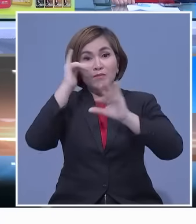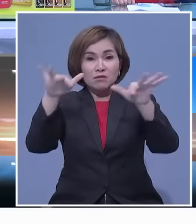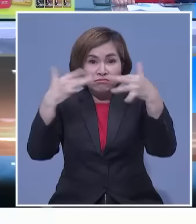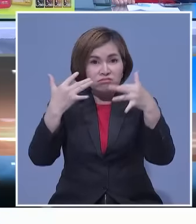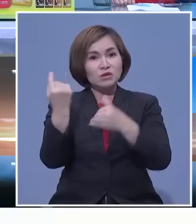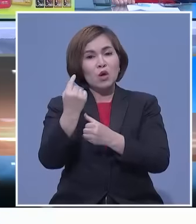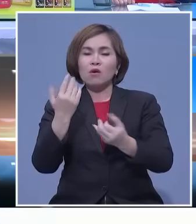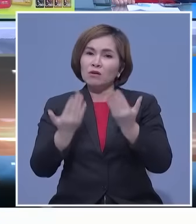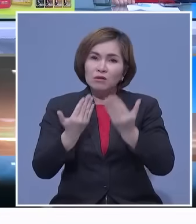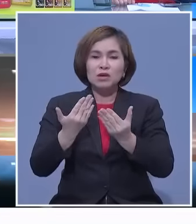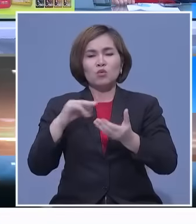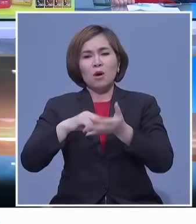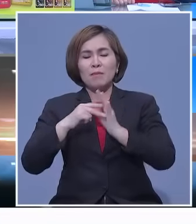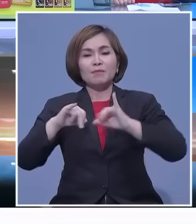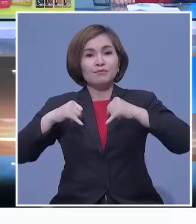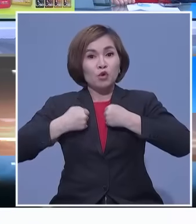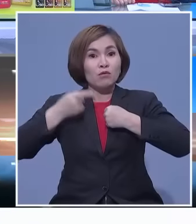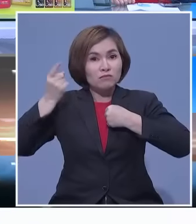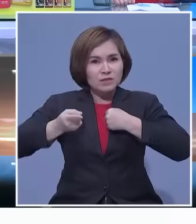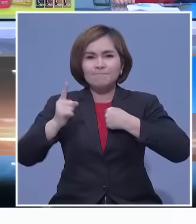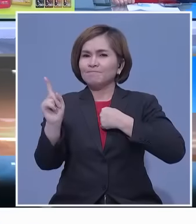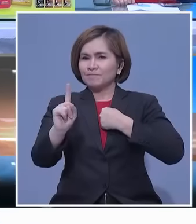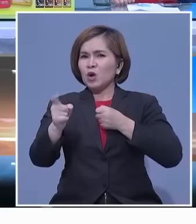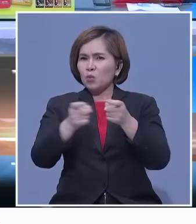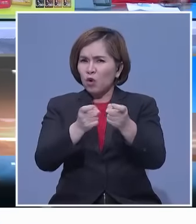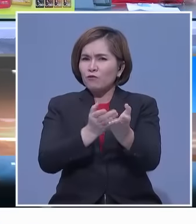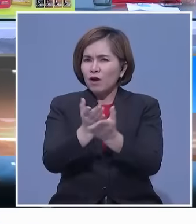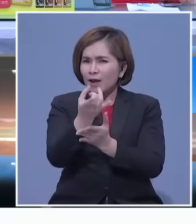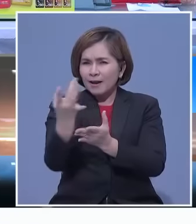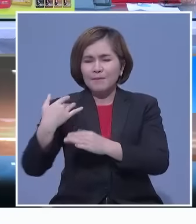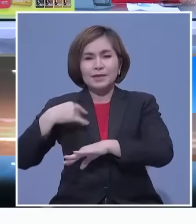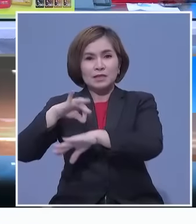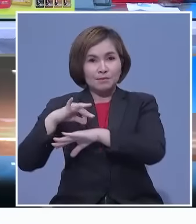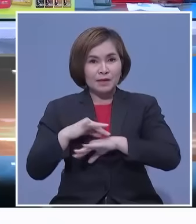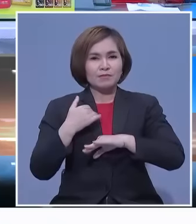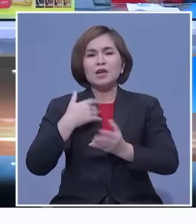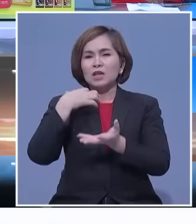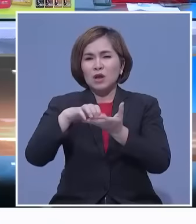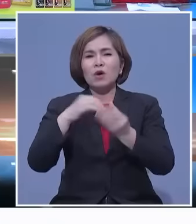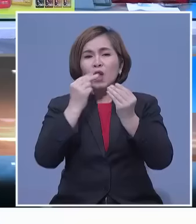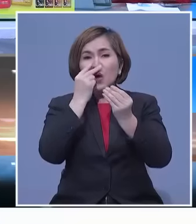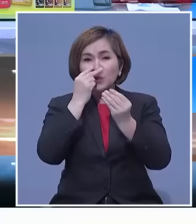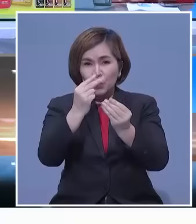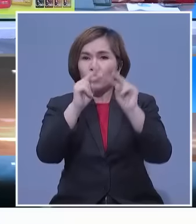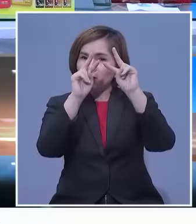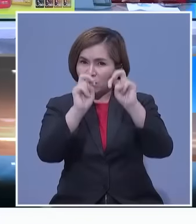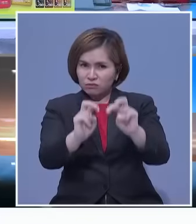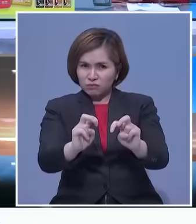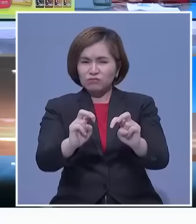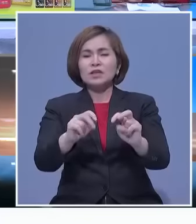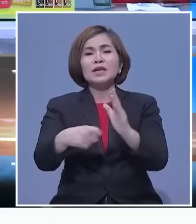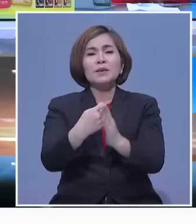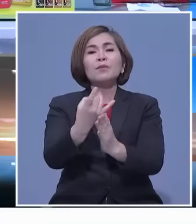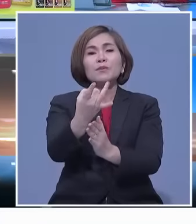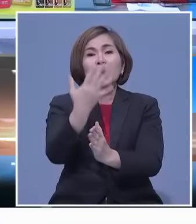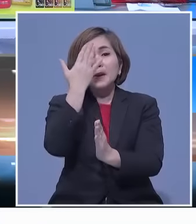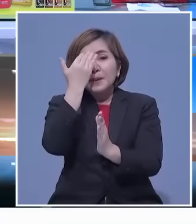สิบางท่านถึงคำบอกว่ามีหน้าที่อะไรในองค์กรเป็นผู้จัดการฝ่ายอะไรด้วยนะคะเดี๋ยวเรามาไล่เรียงกันแล้วก็มาชำแหละดูว่าอะไรที่ทำ